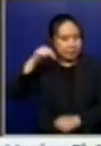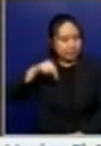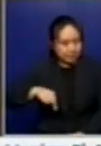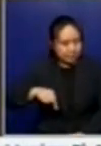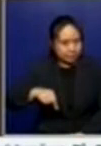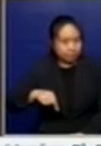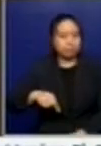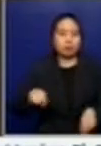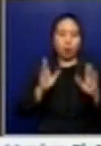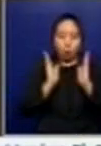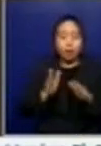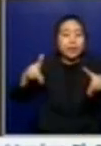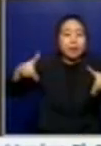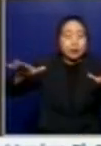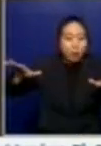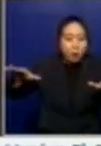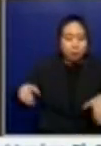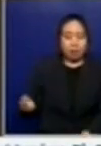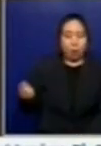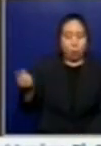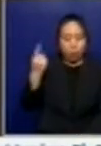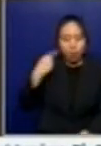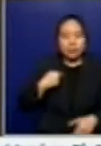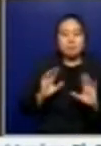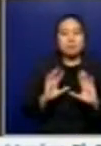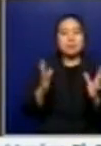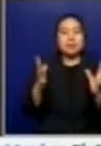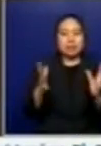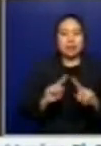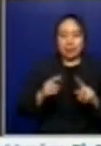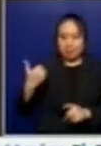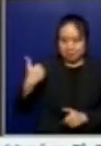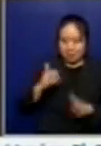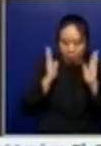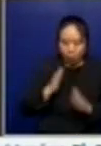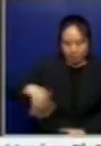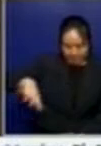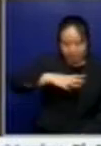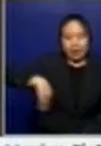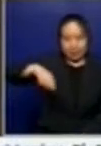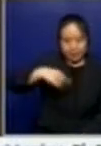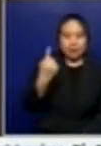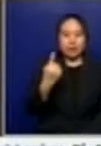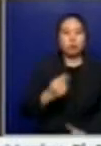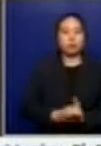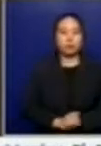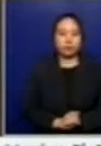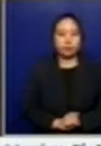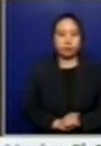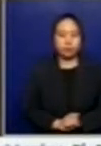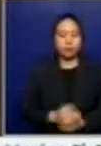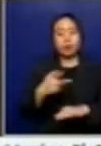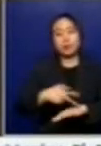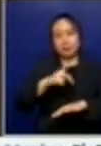ยถูกคนนอกทักท้วงติติงแต่ประการใดเลยนะครับมีแต่เพียงแต่คนในเท่านั้นเองครับนะครับท่านประธ